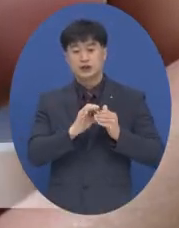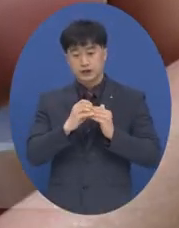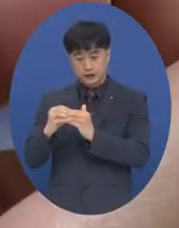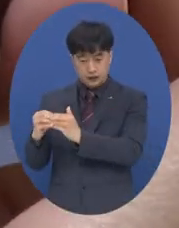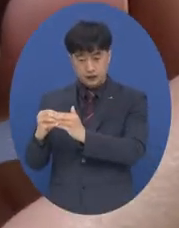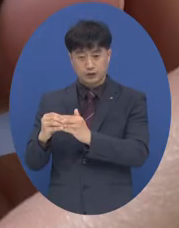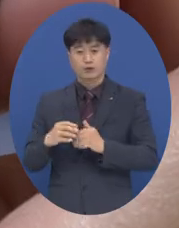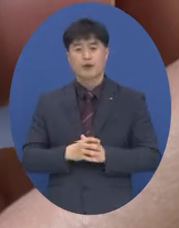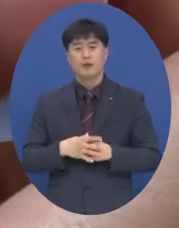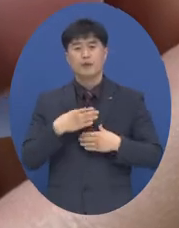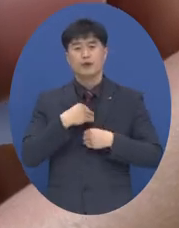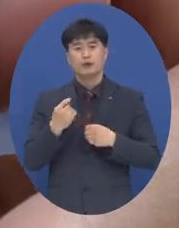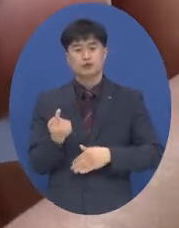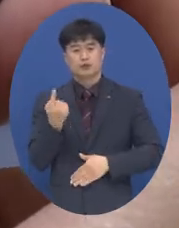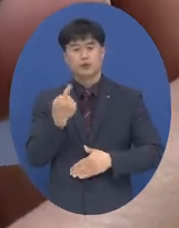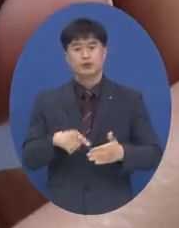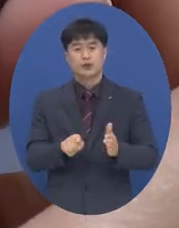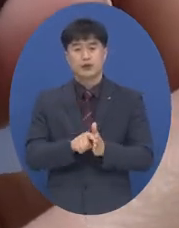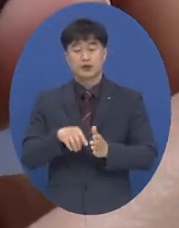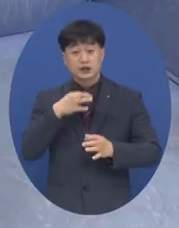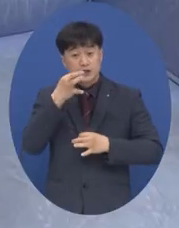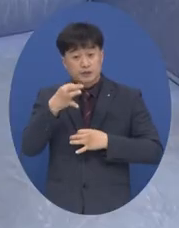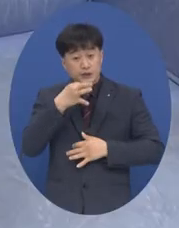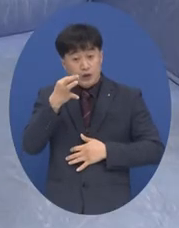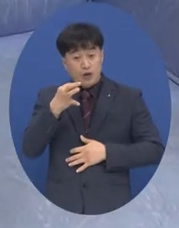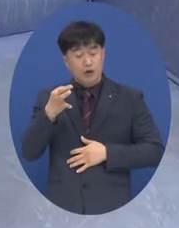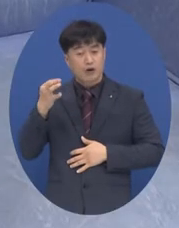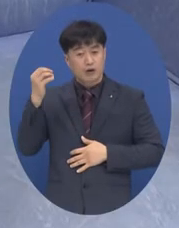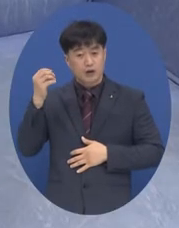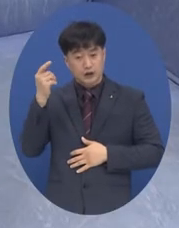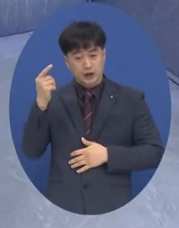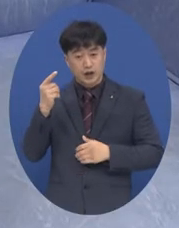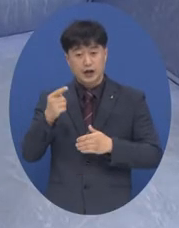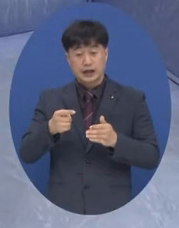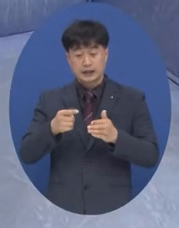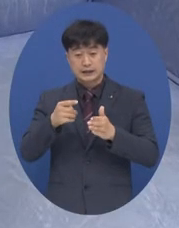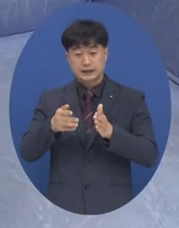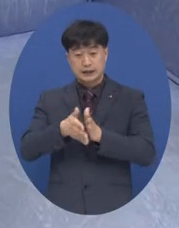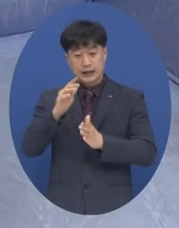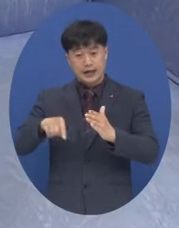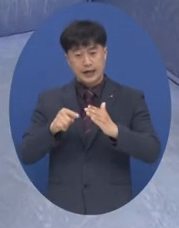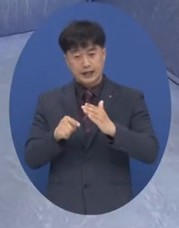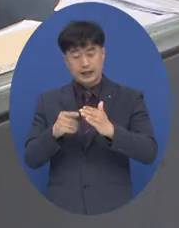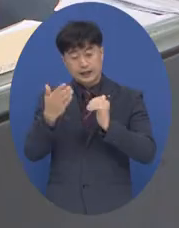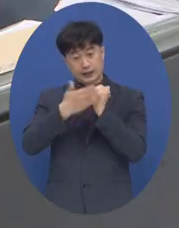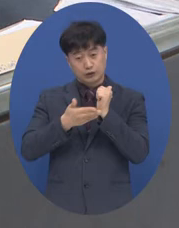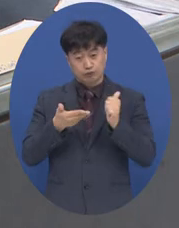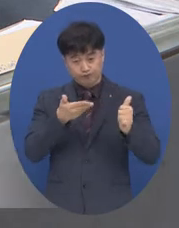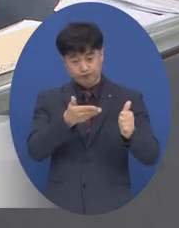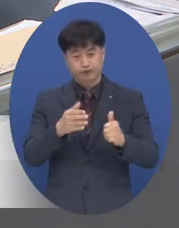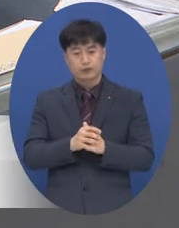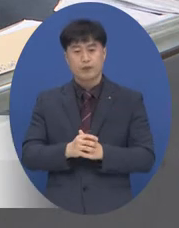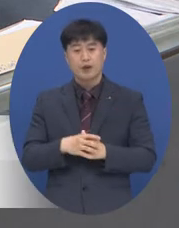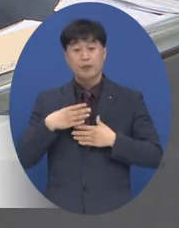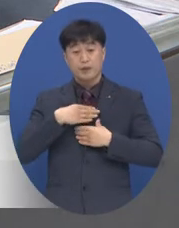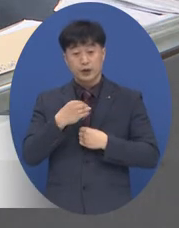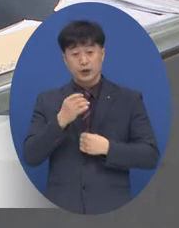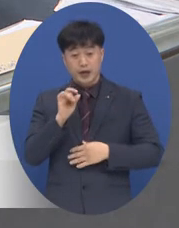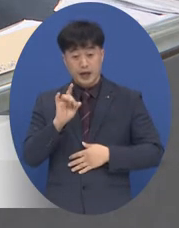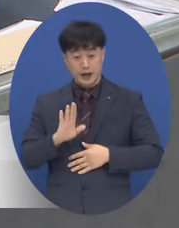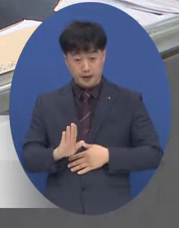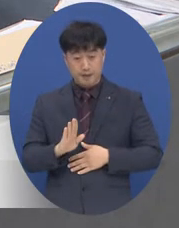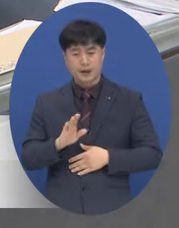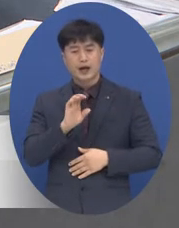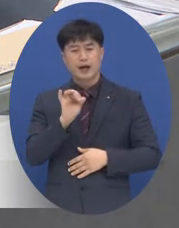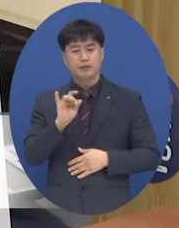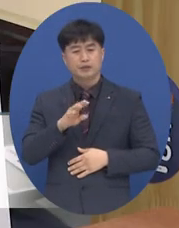이뤄지고 편의를 높이기 위해 음성인식과 함께 시설 내부 사진도 제공됩니다 편의시설안내 스파트 앱은